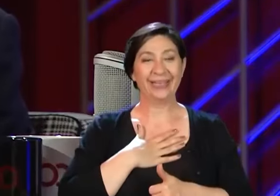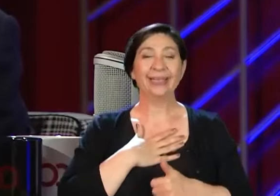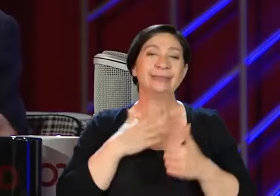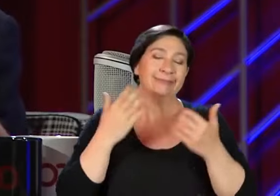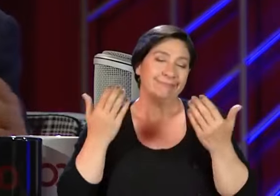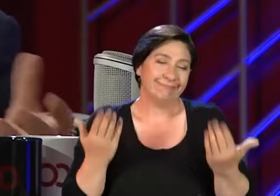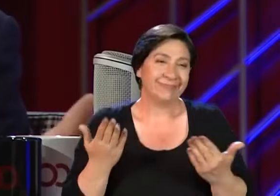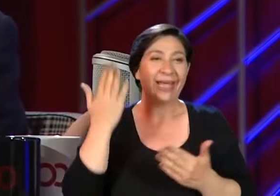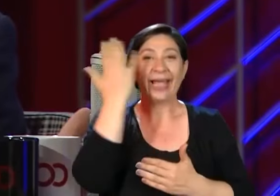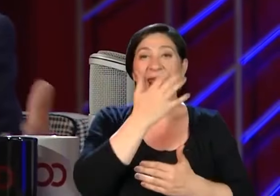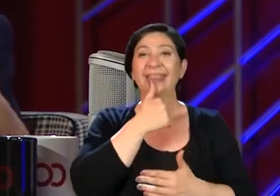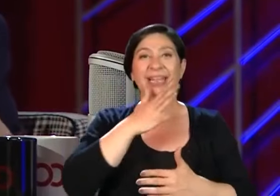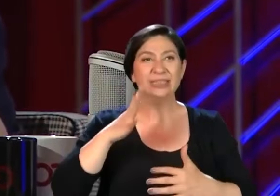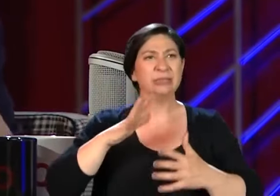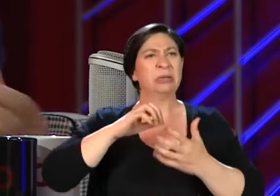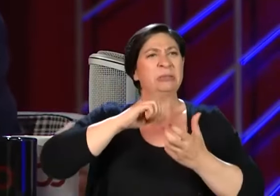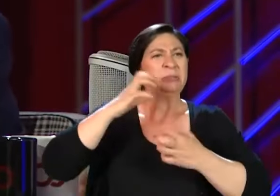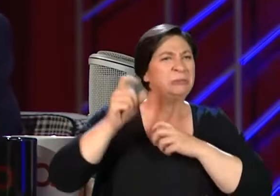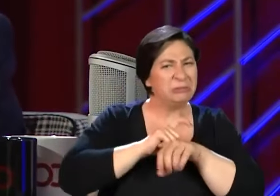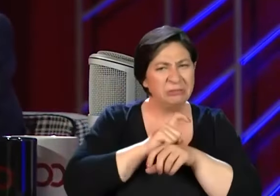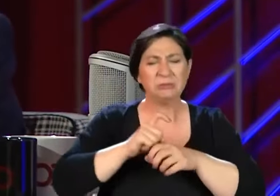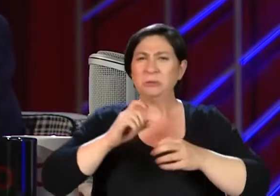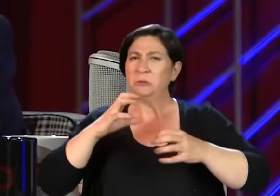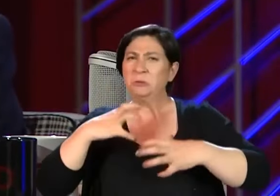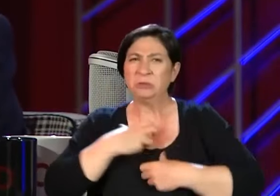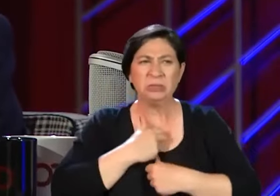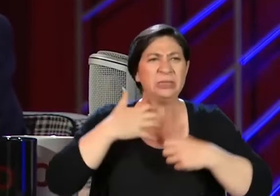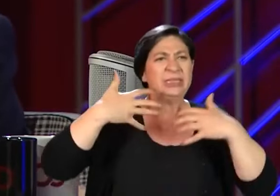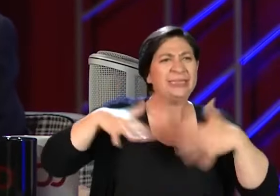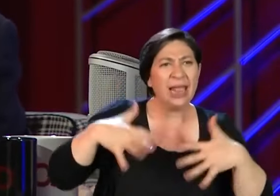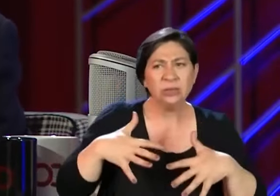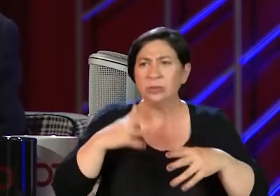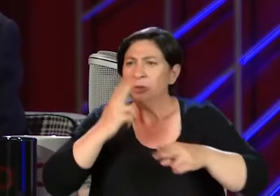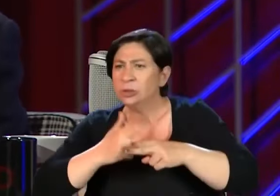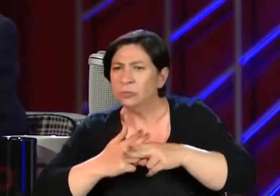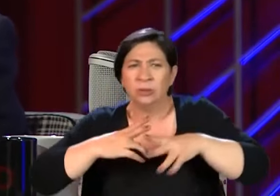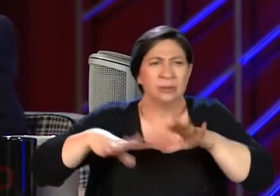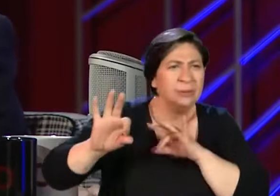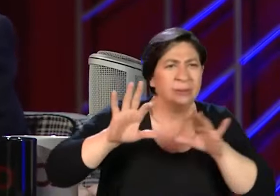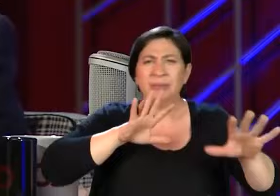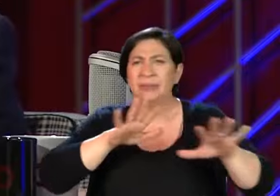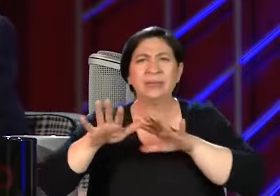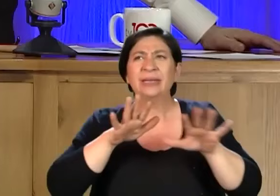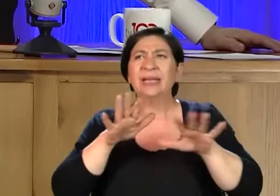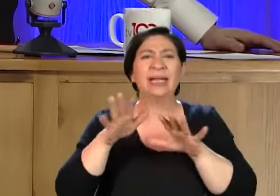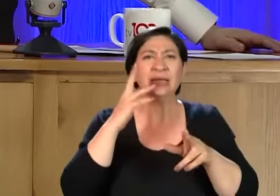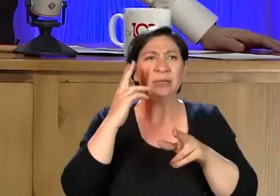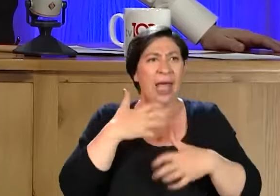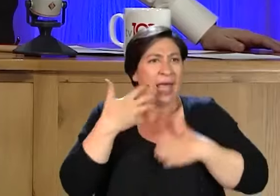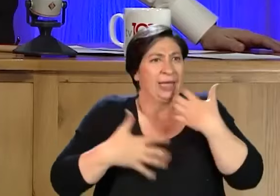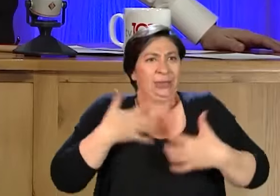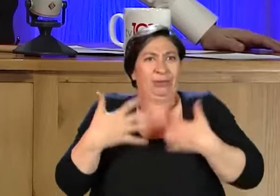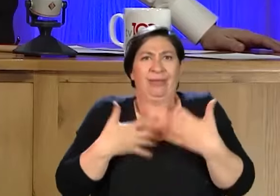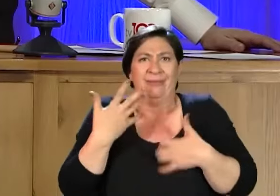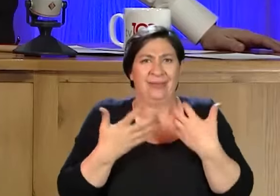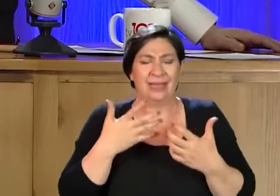yani tabii Karadenizli işte hırçın veya işte telaşlı işte ne bileyim tez canlı hani